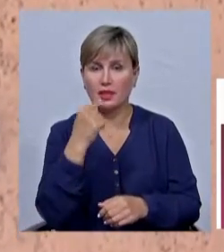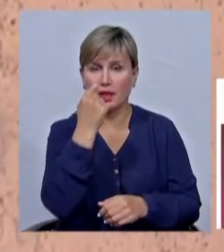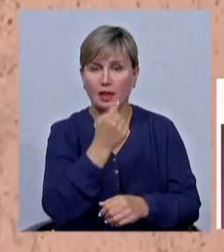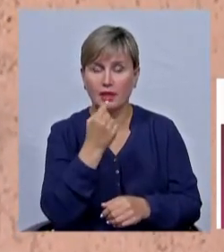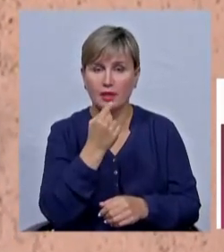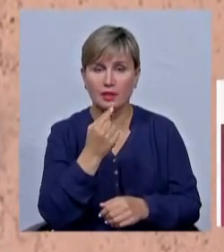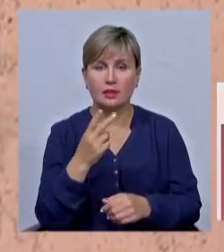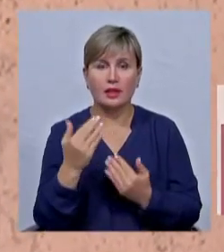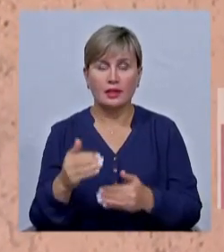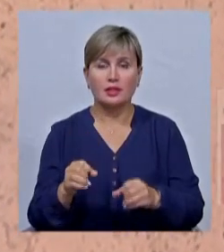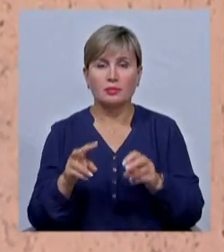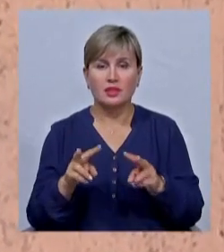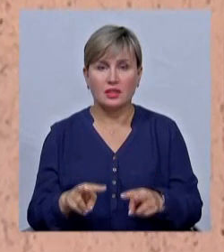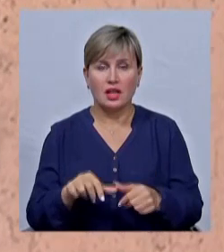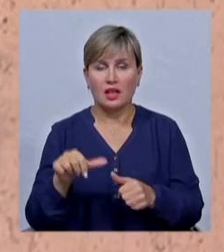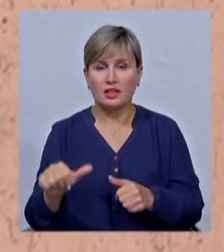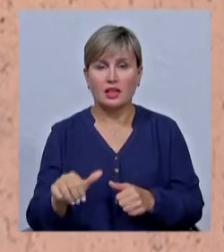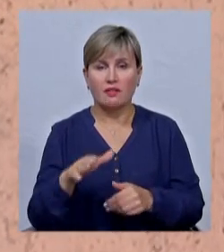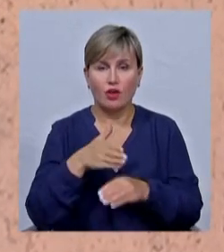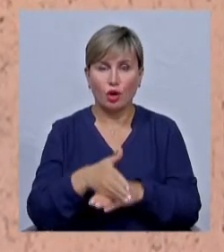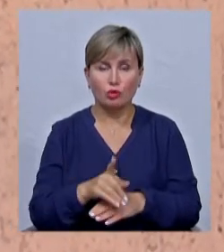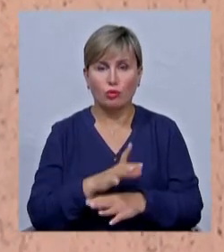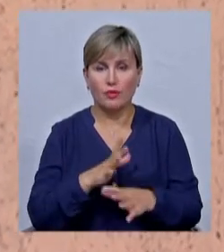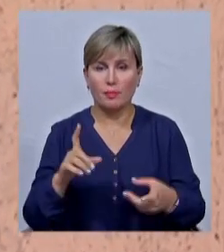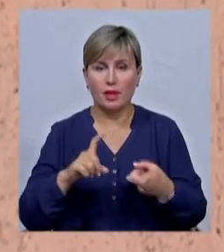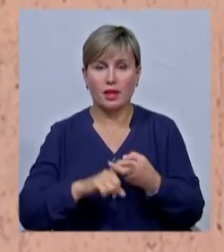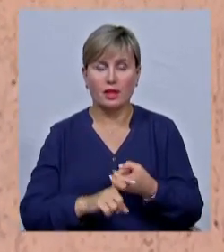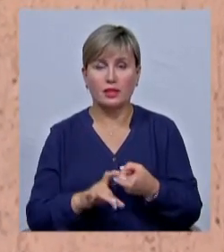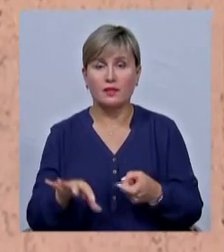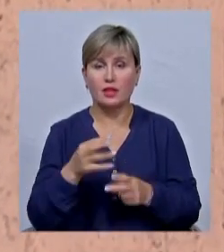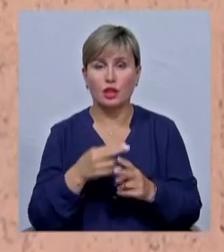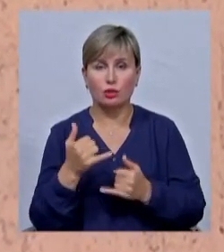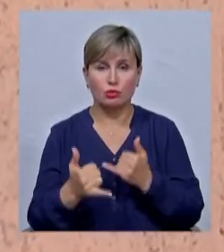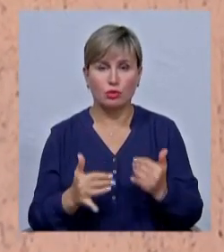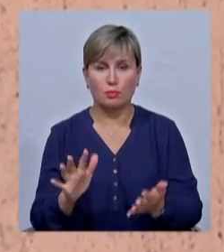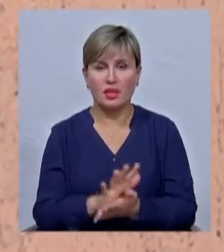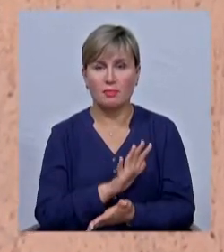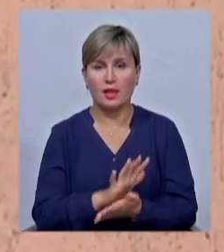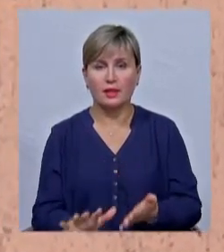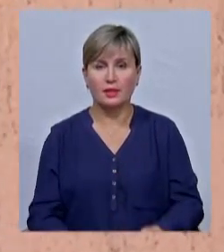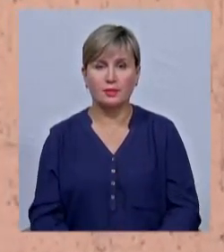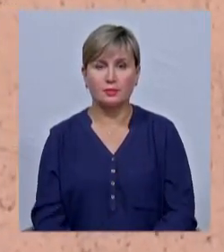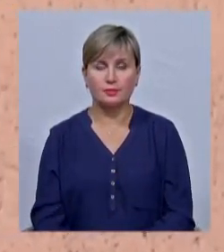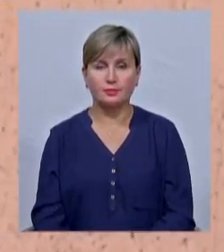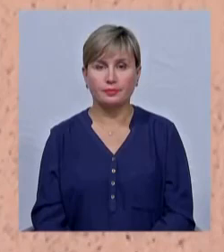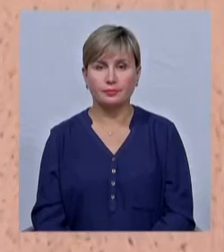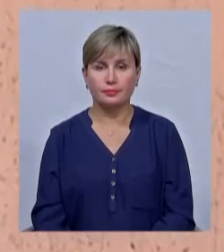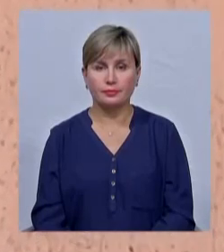для них специально отдельный вход чтобы не было контактных и вся эта услуга абсолютно бесплатна и